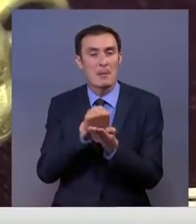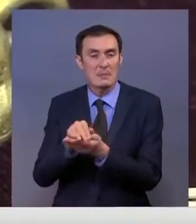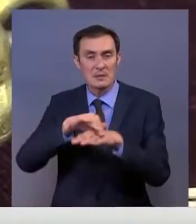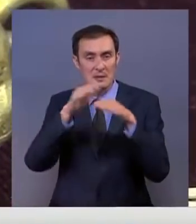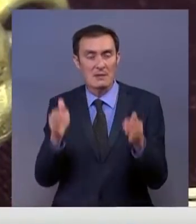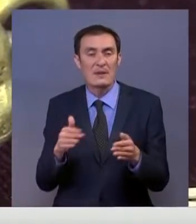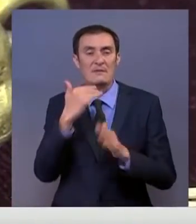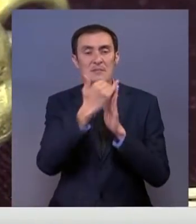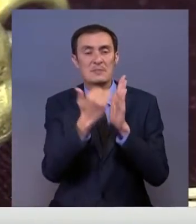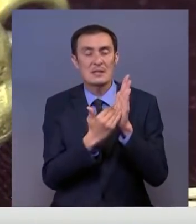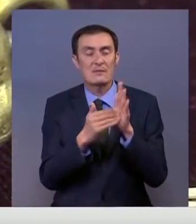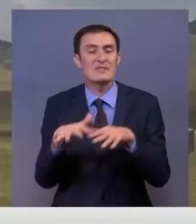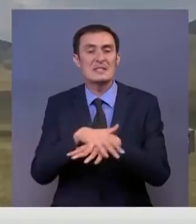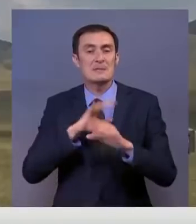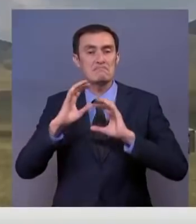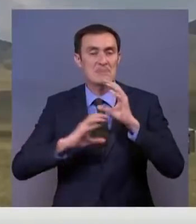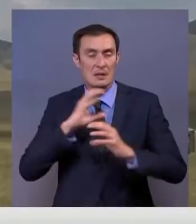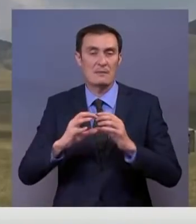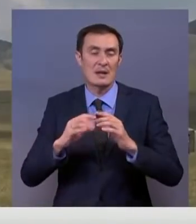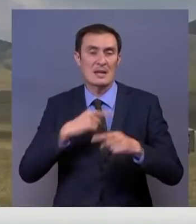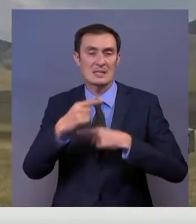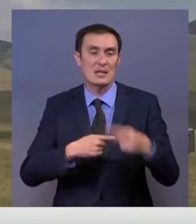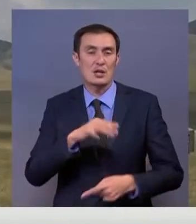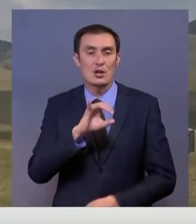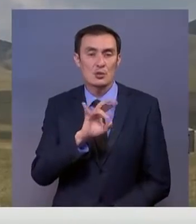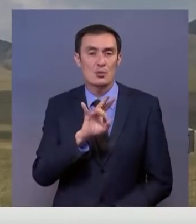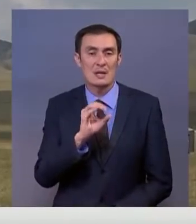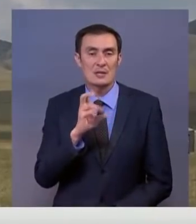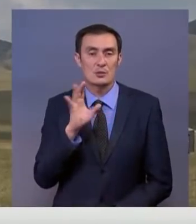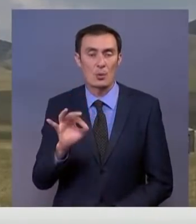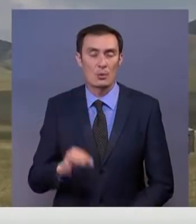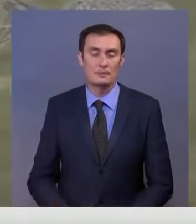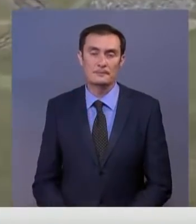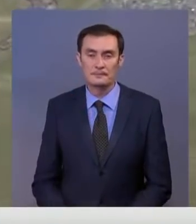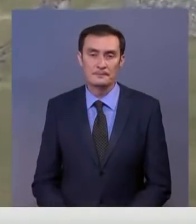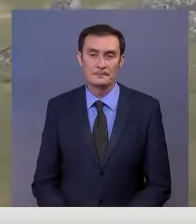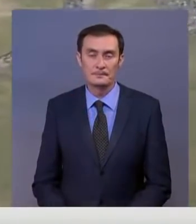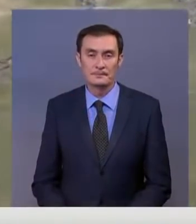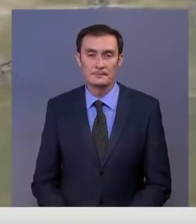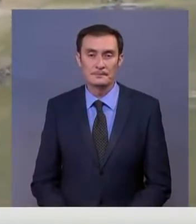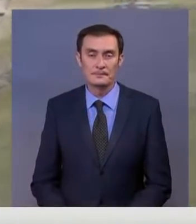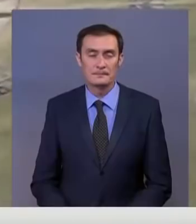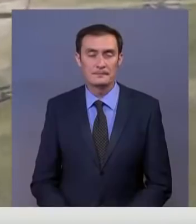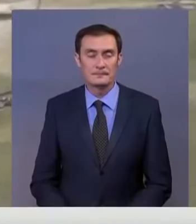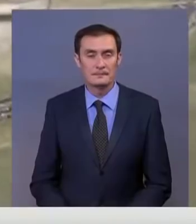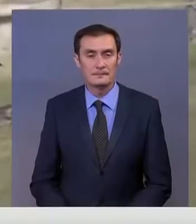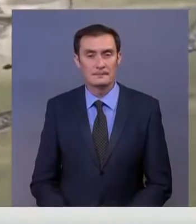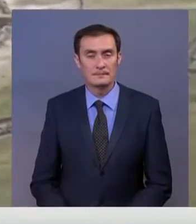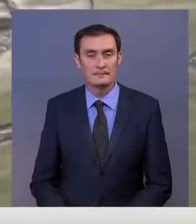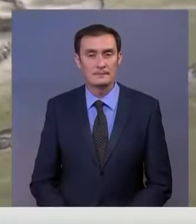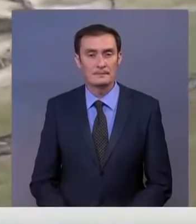список всемирного наследия ЮНЕСКО. Вячеслав Фетлугин и Жигер Бабаканов. Восточно-Казахстанская область. Хабар